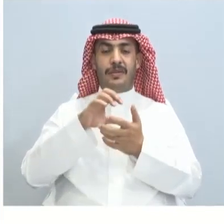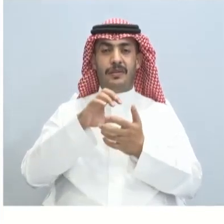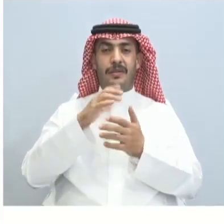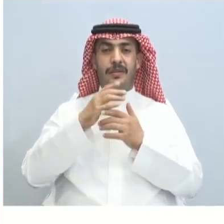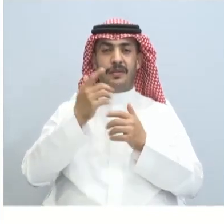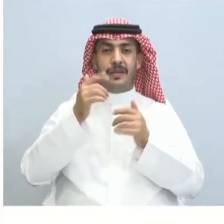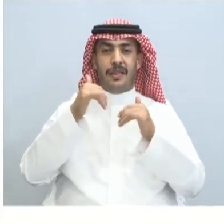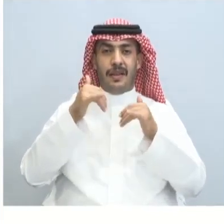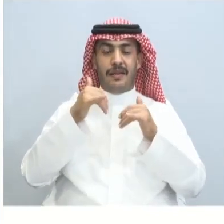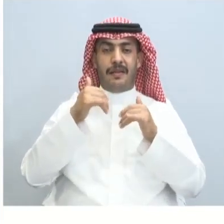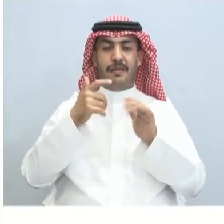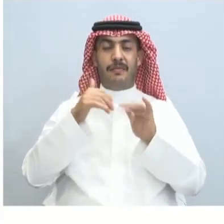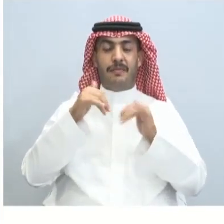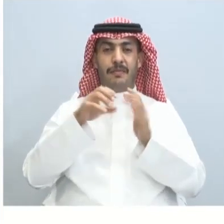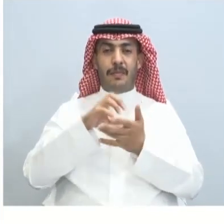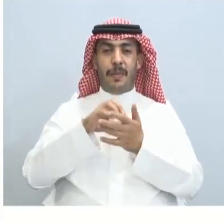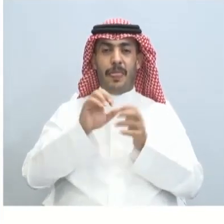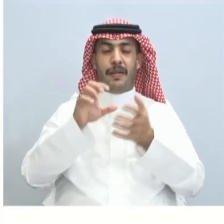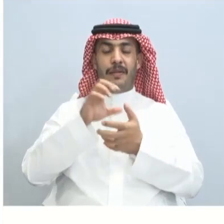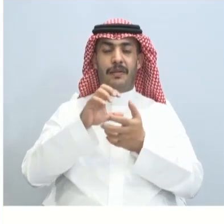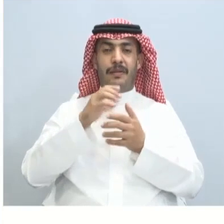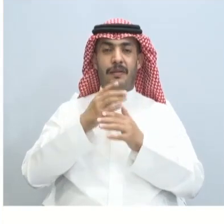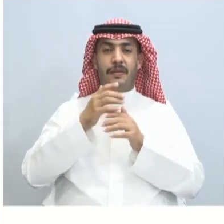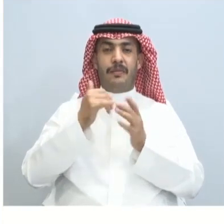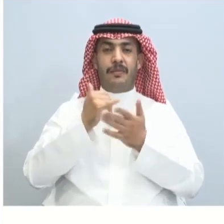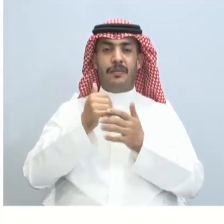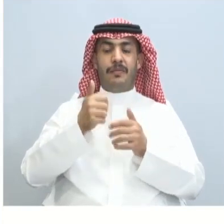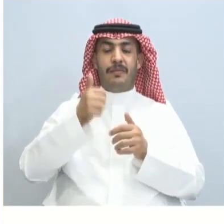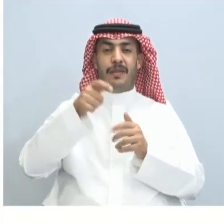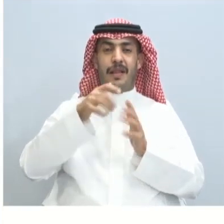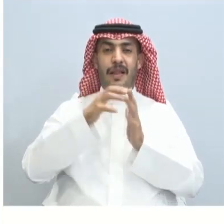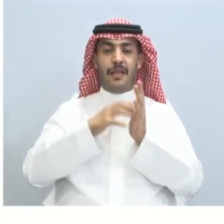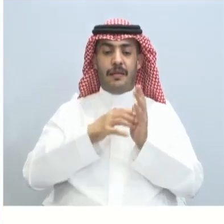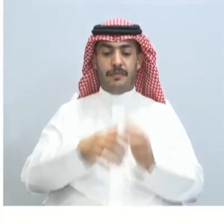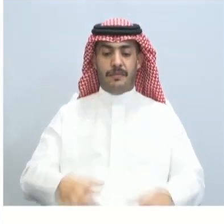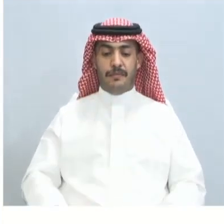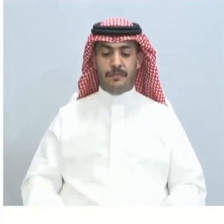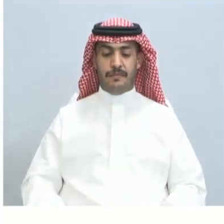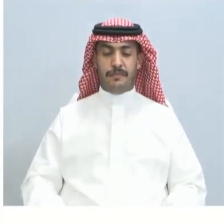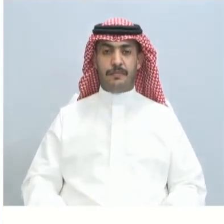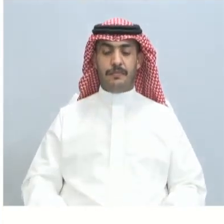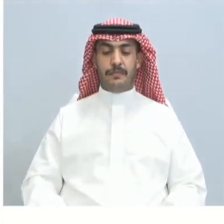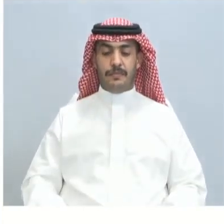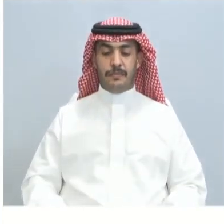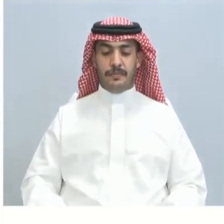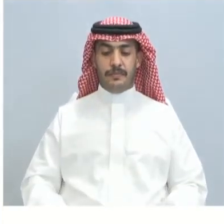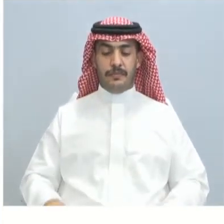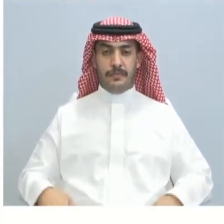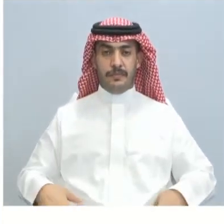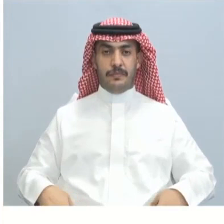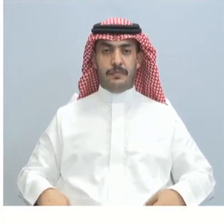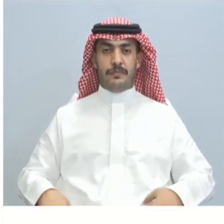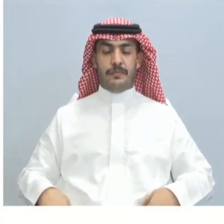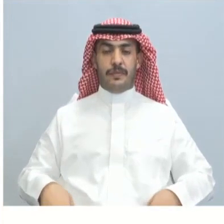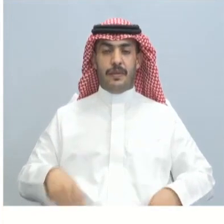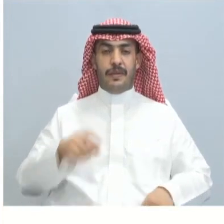لسمعه للمنظمه او مشاكل للمسؤول الذي كتب هذا الخطاب ايضا لابد ان نتاكد